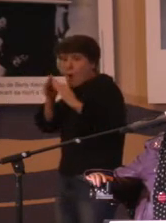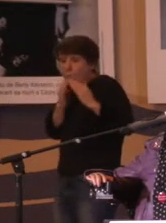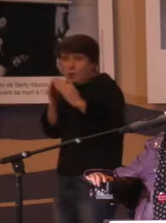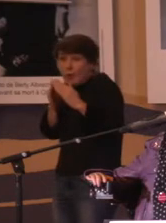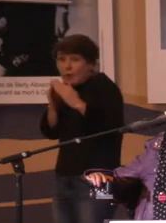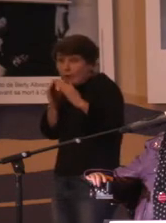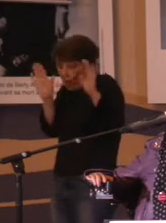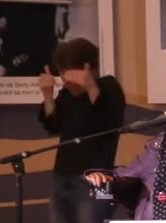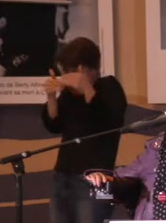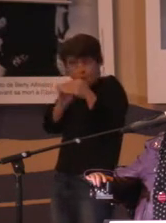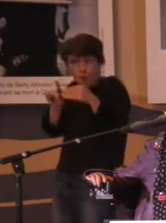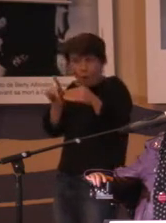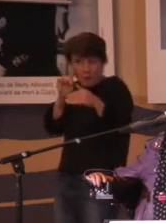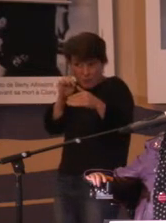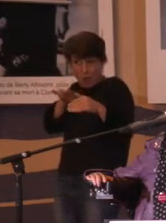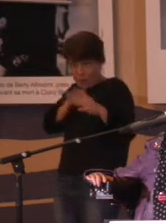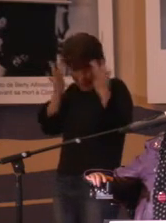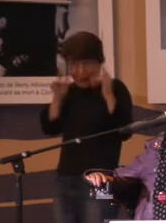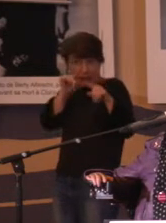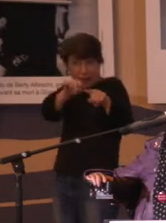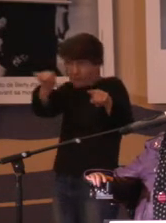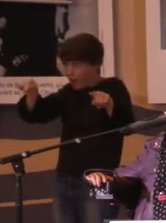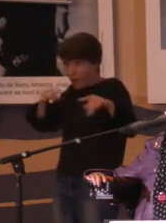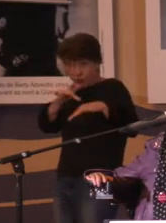les expériences dominées, des expériences